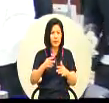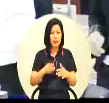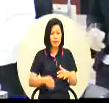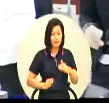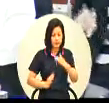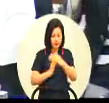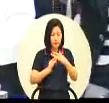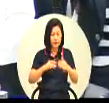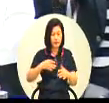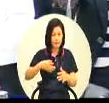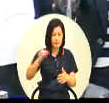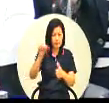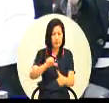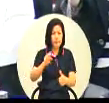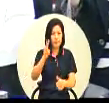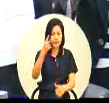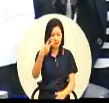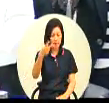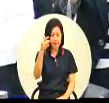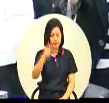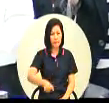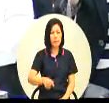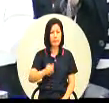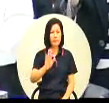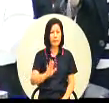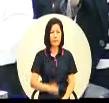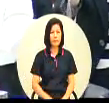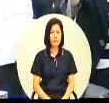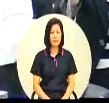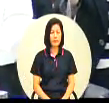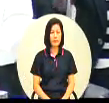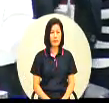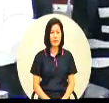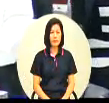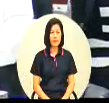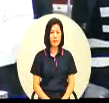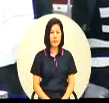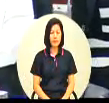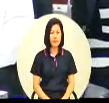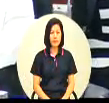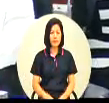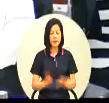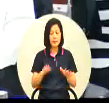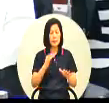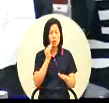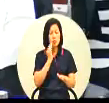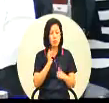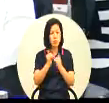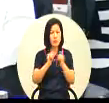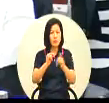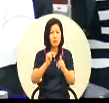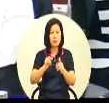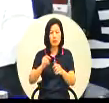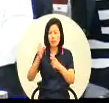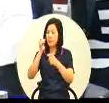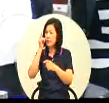2亿，可是一个问题来了，如果今天如果有人是在台南购买，